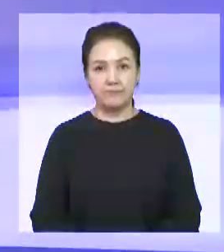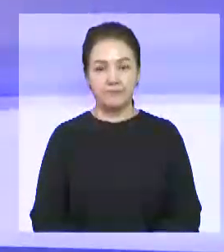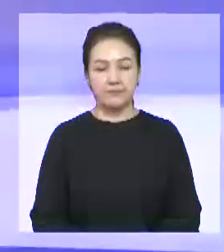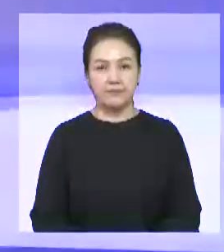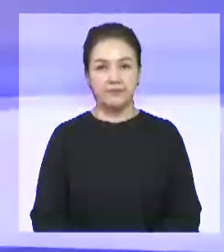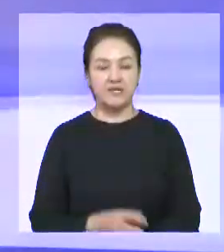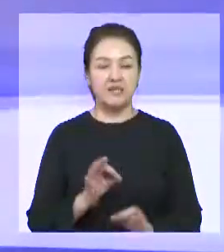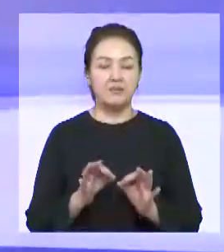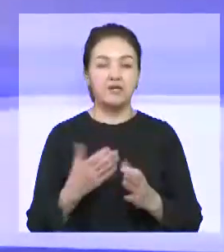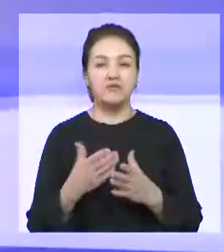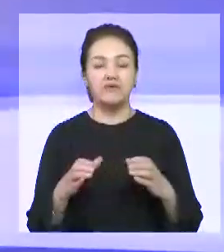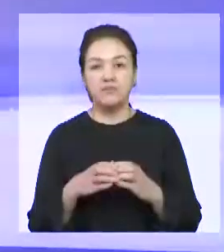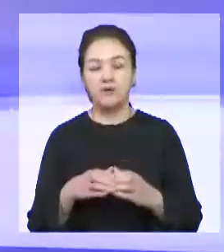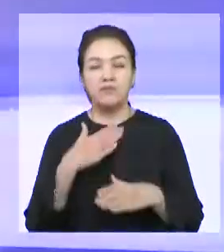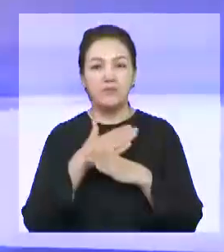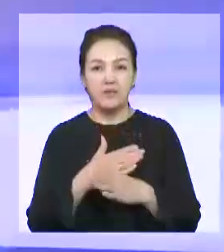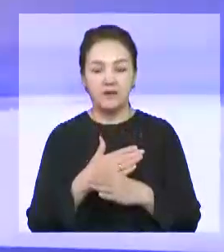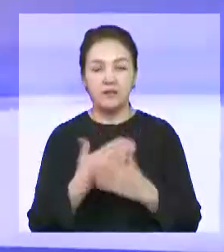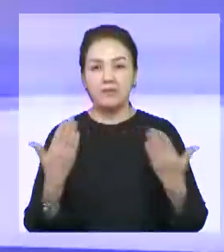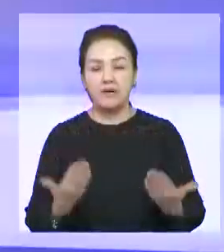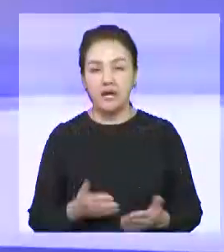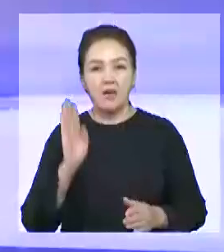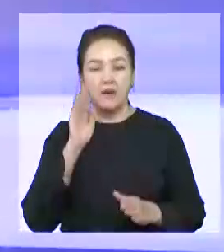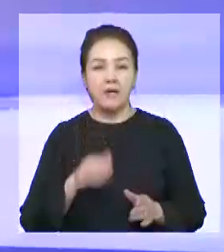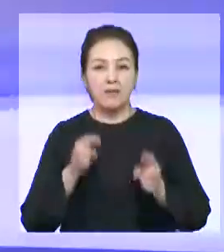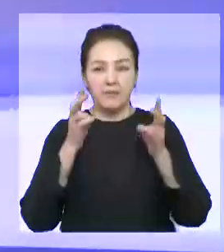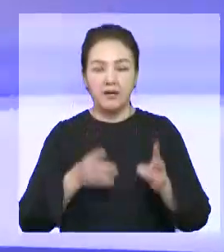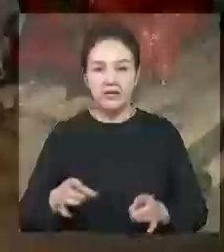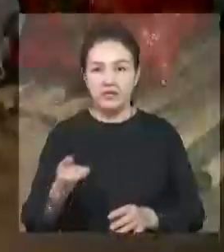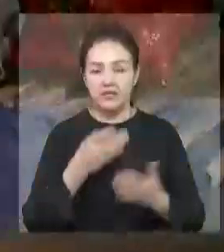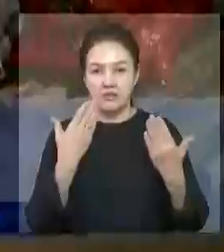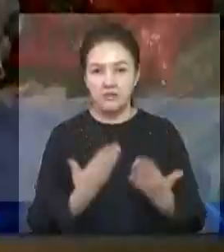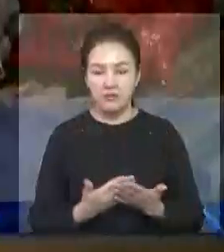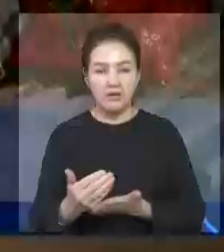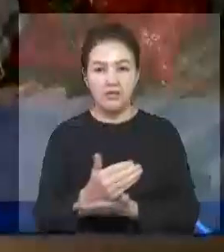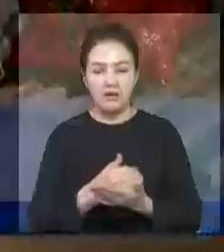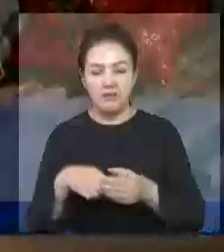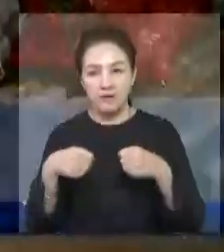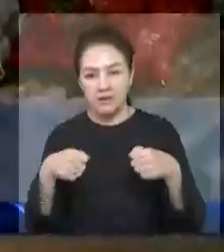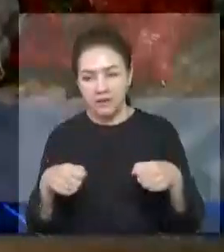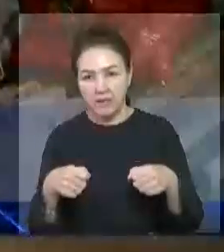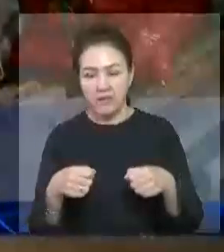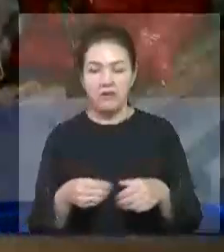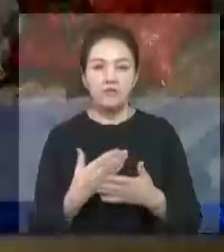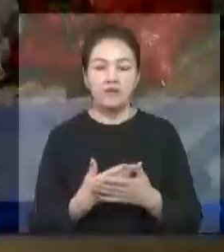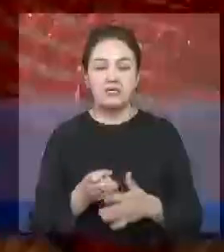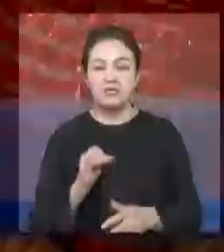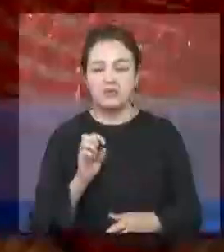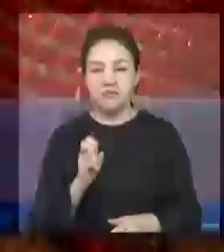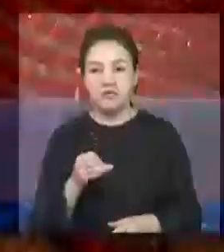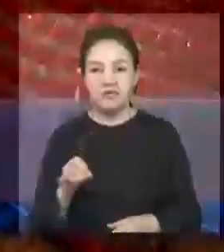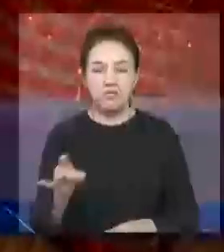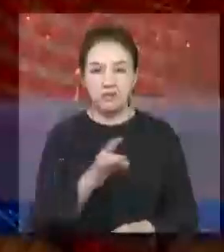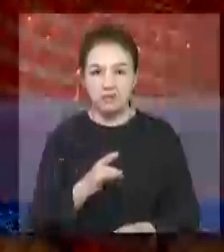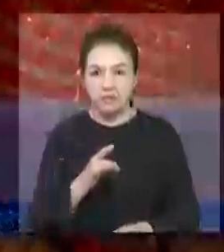в стабилизационной фонде готова оказать помощь населению поводков сейчас происходит сбор продовольственных товаров социальной значимости для